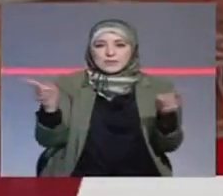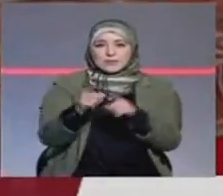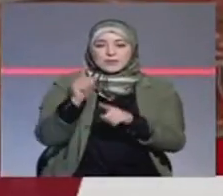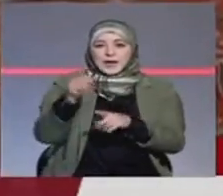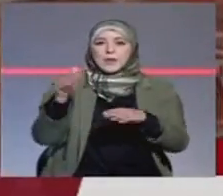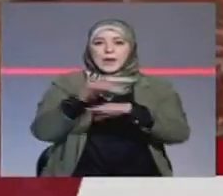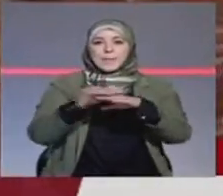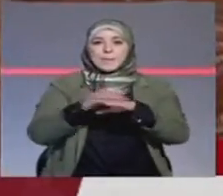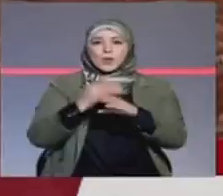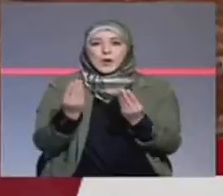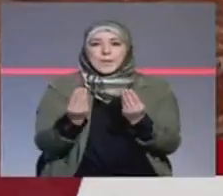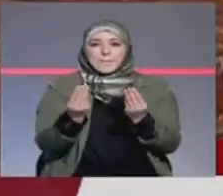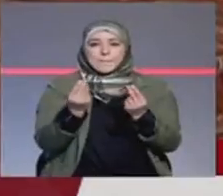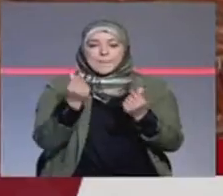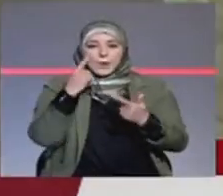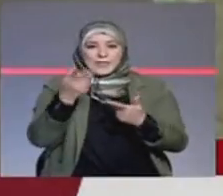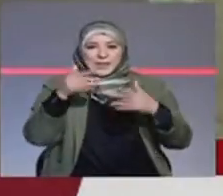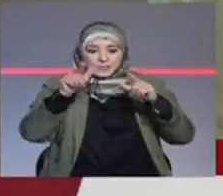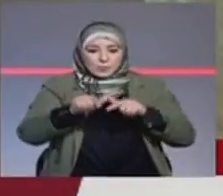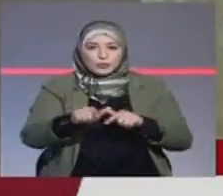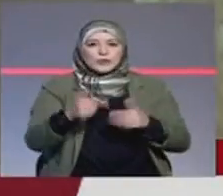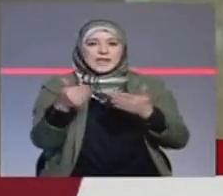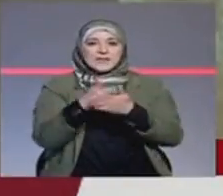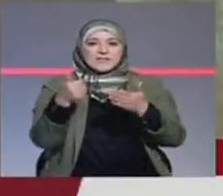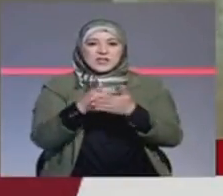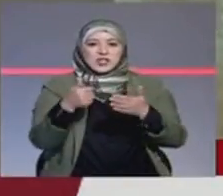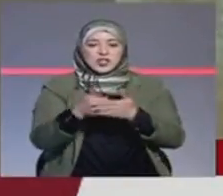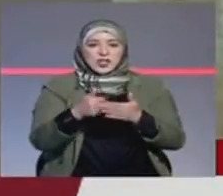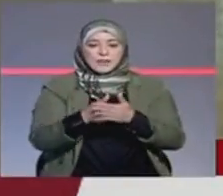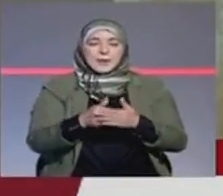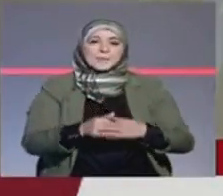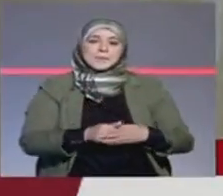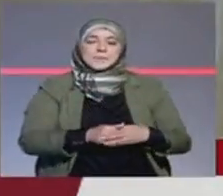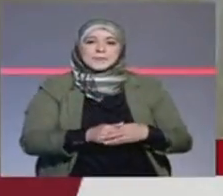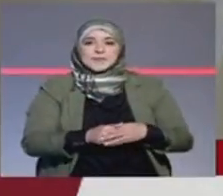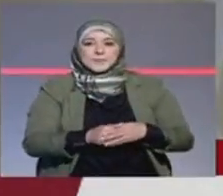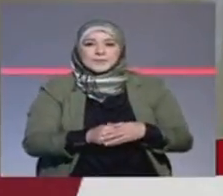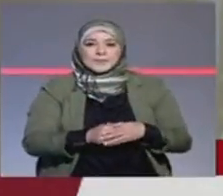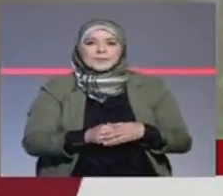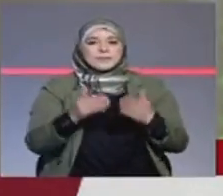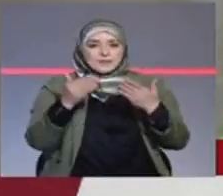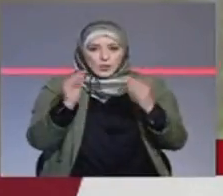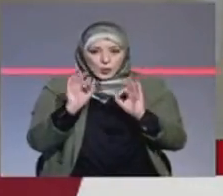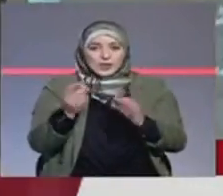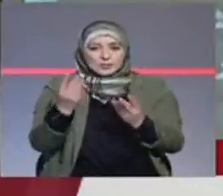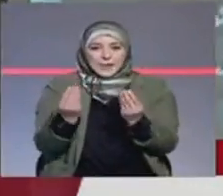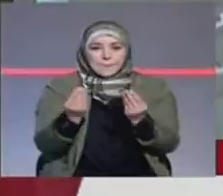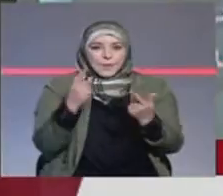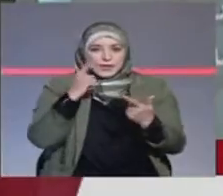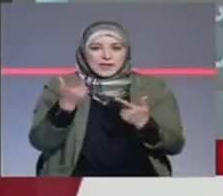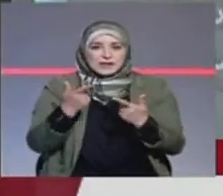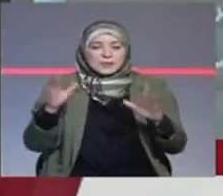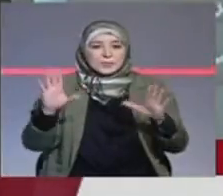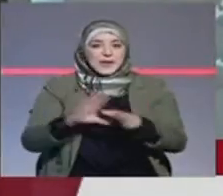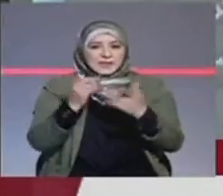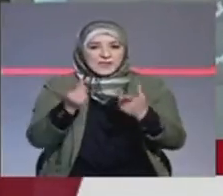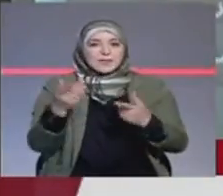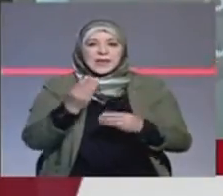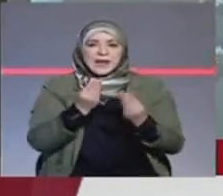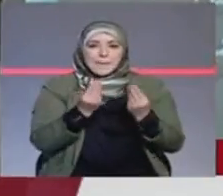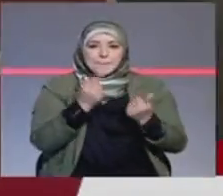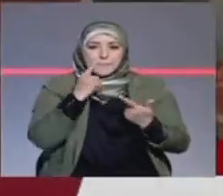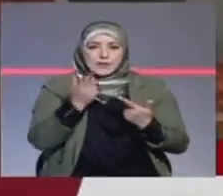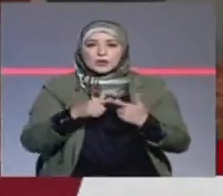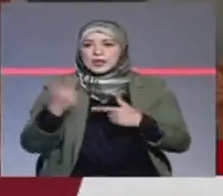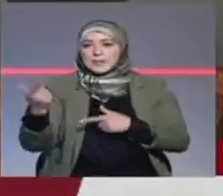حول قطاع المنتجات المحلية والأيكولوجية بجزيرة جربة التي احتفت بهذه المنتجات